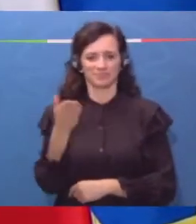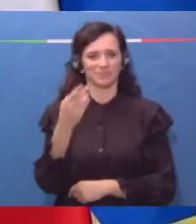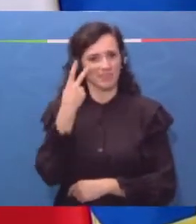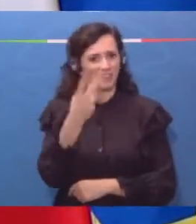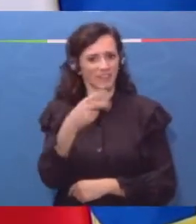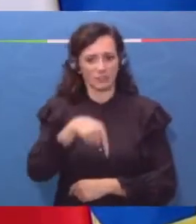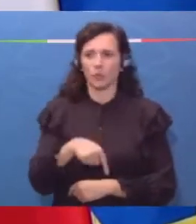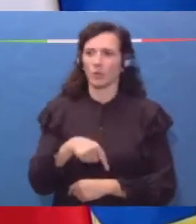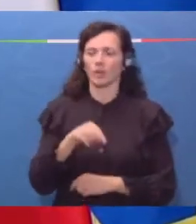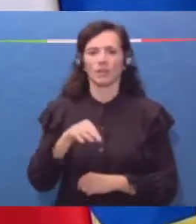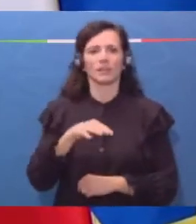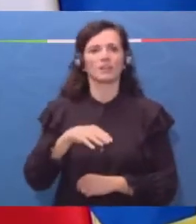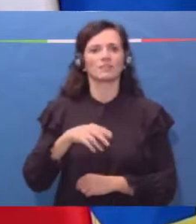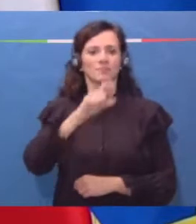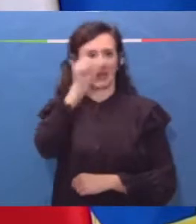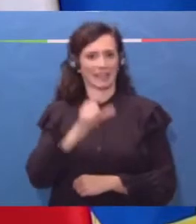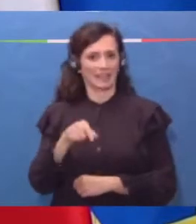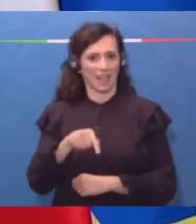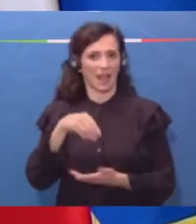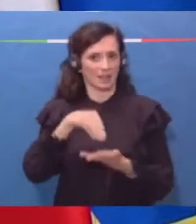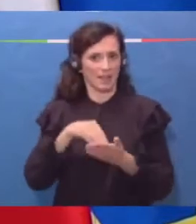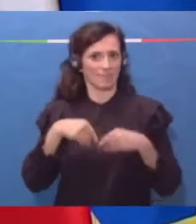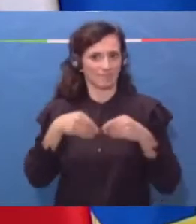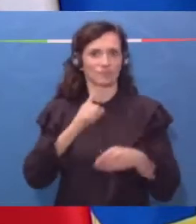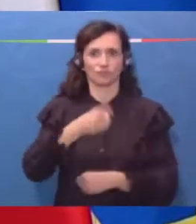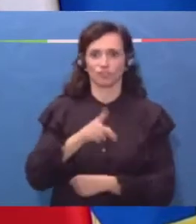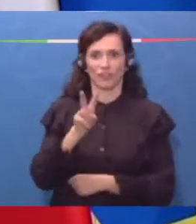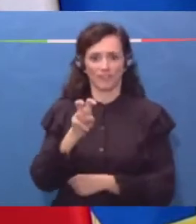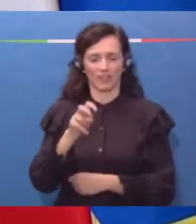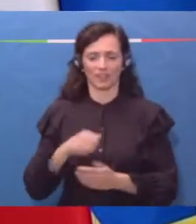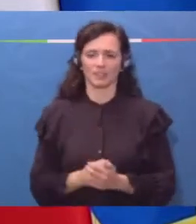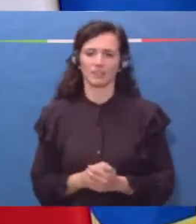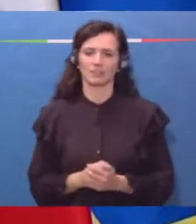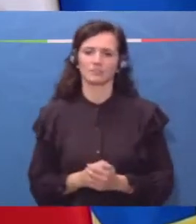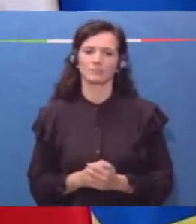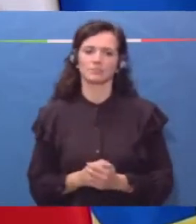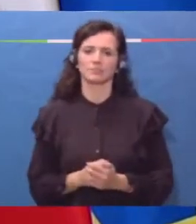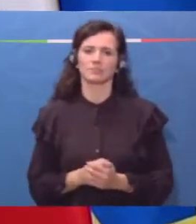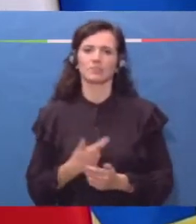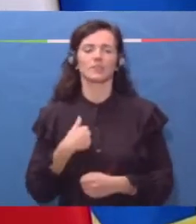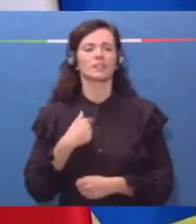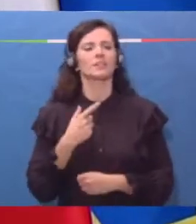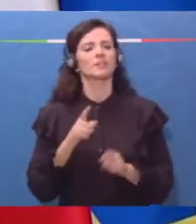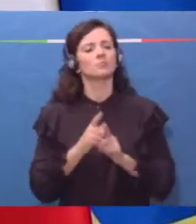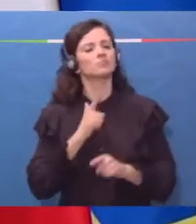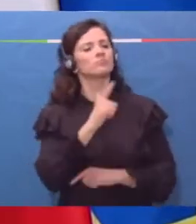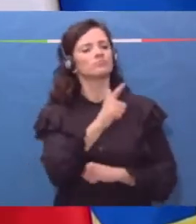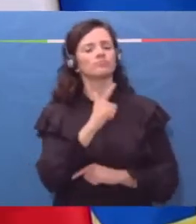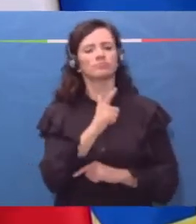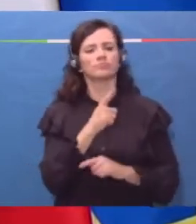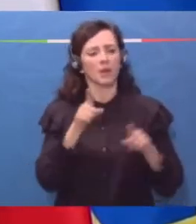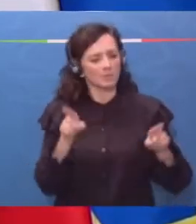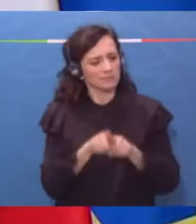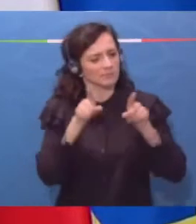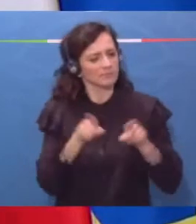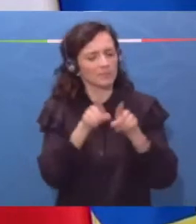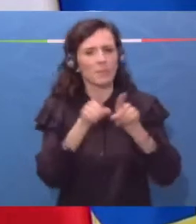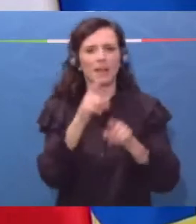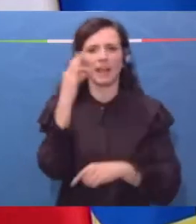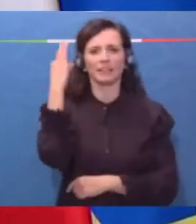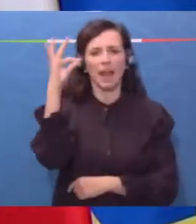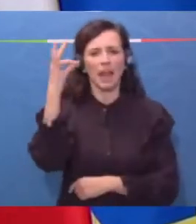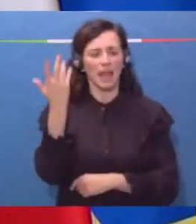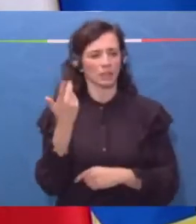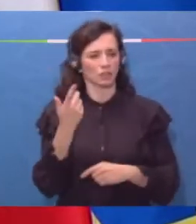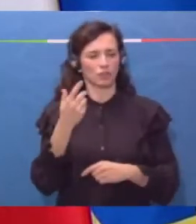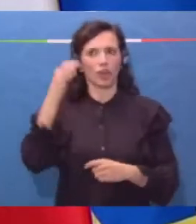italiana. Questa comunità, questa comunanza di talenti, di destini, di culture,